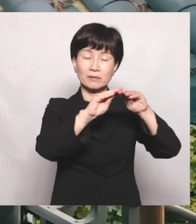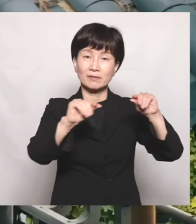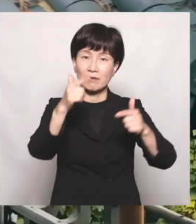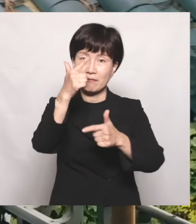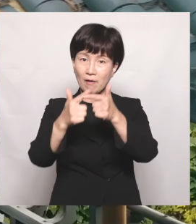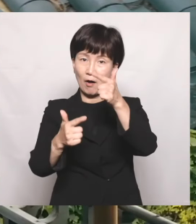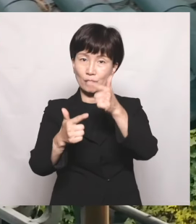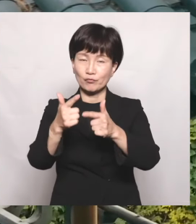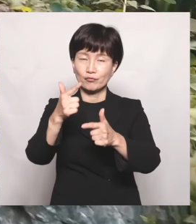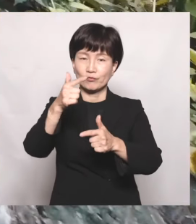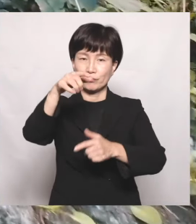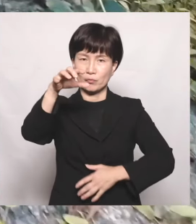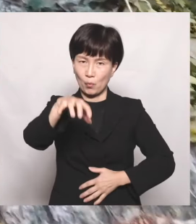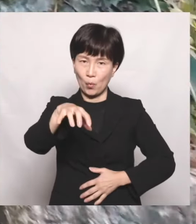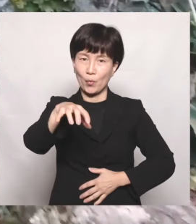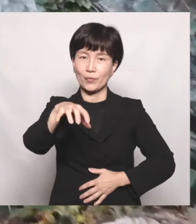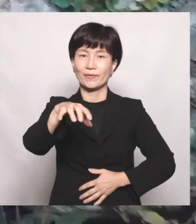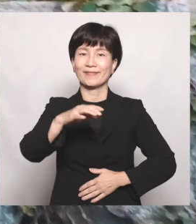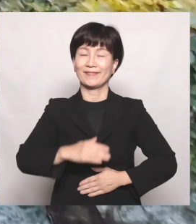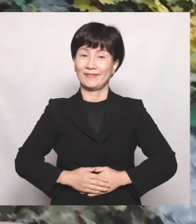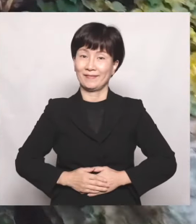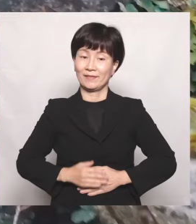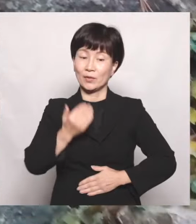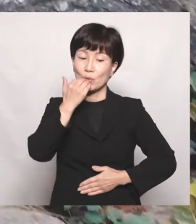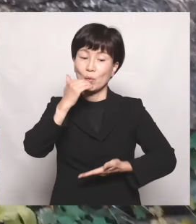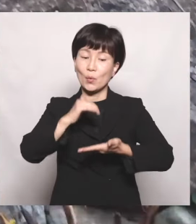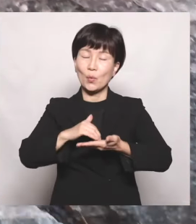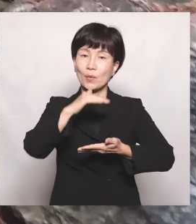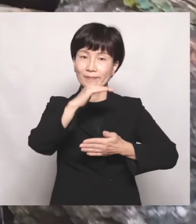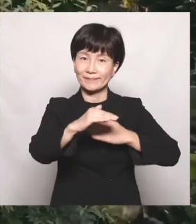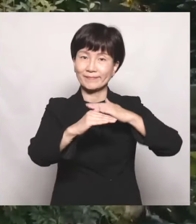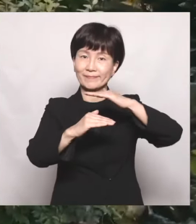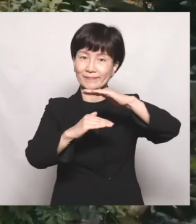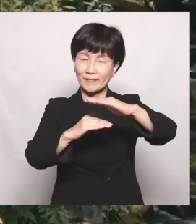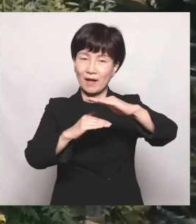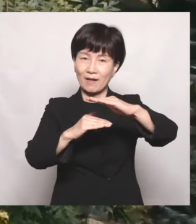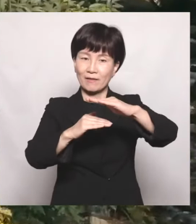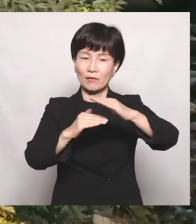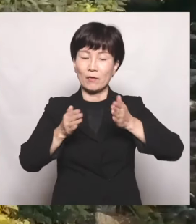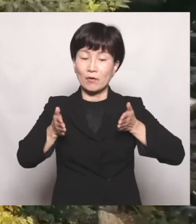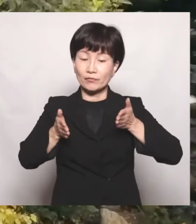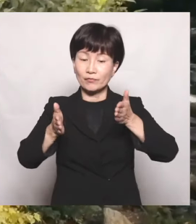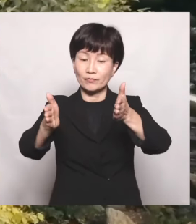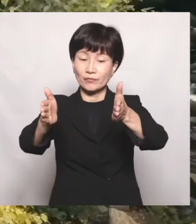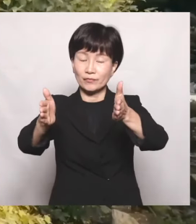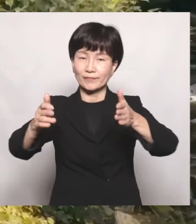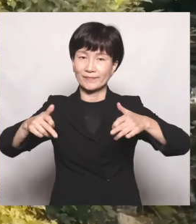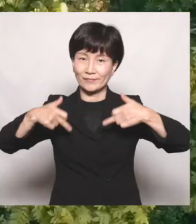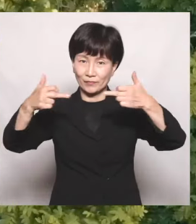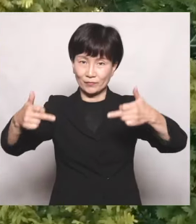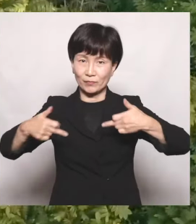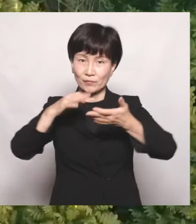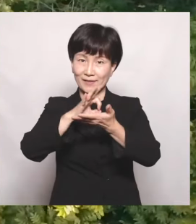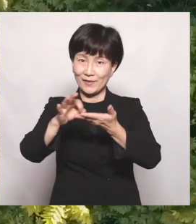흙과 나무가 어우러진 건강한 공간, 돌계단의 투박함과 함께 너른 마당으로 이어지는